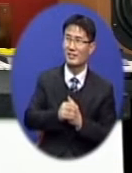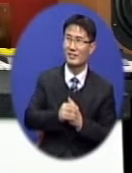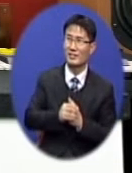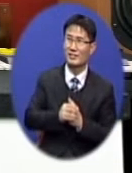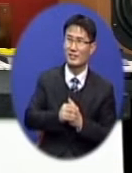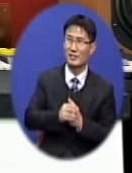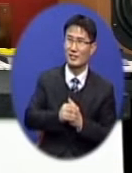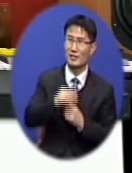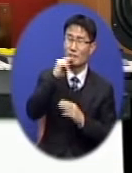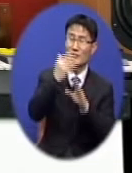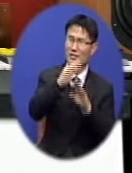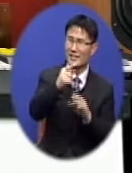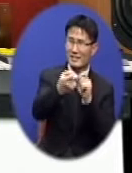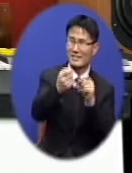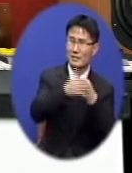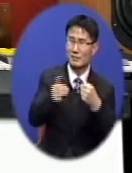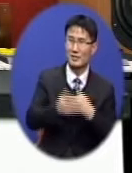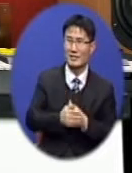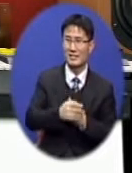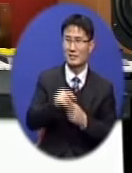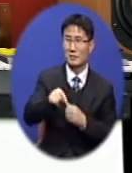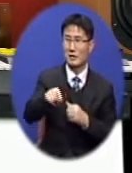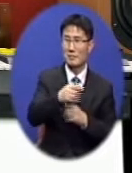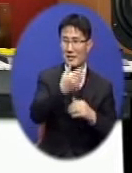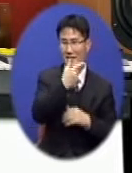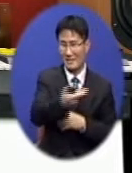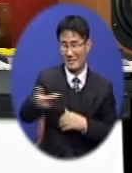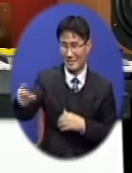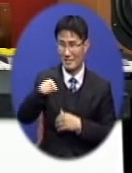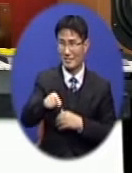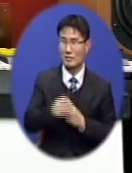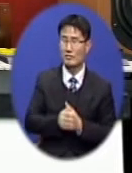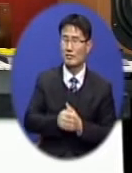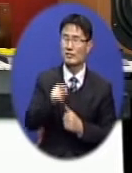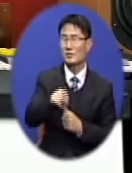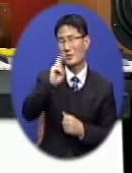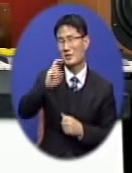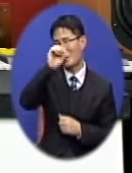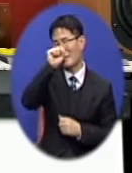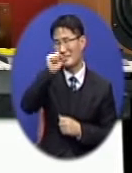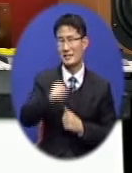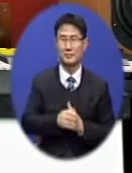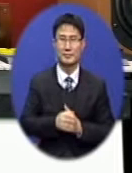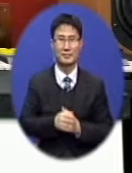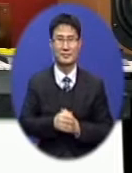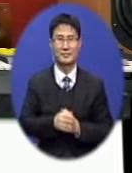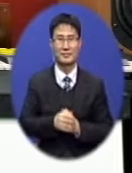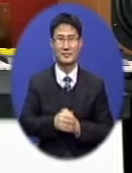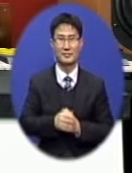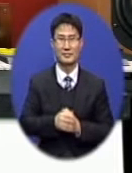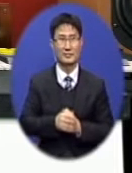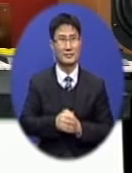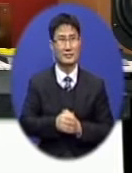있기 때문에. 예. 맞아요. 그 앞에 지금 임진강이 흐르고. 맞아요. 그래서 이 노래를 좋아합니다. 아, 예.